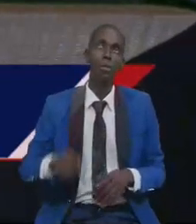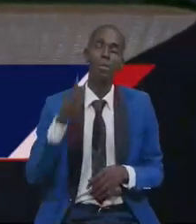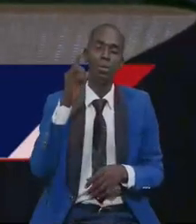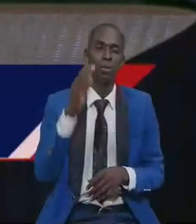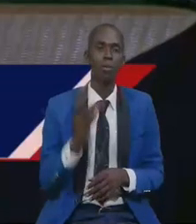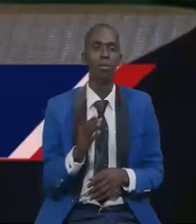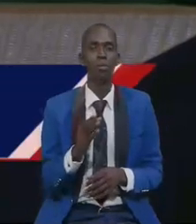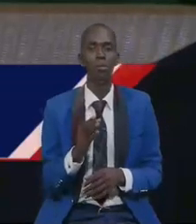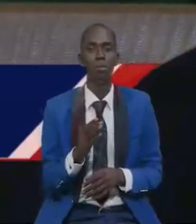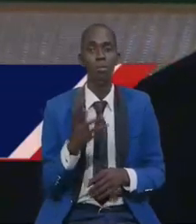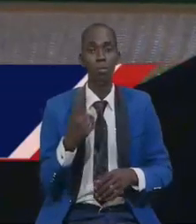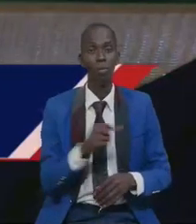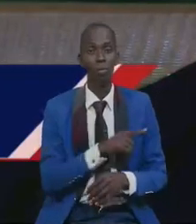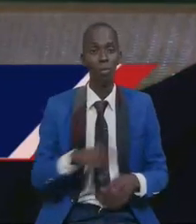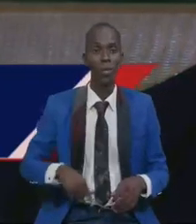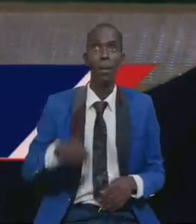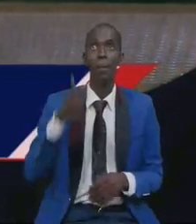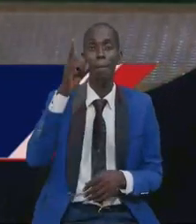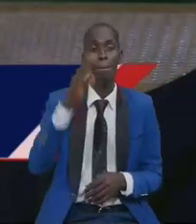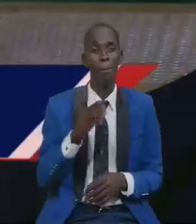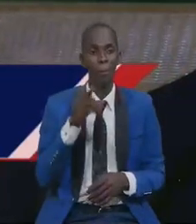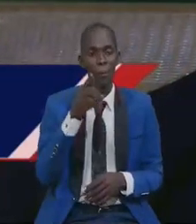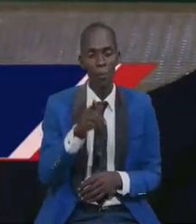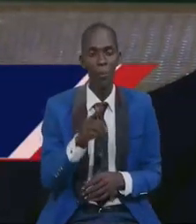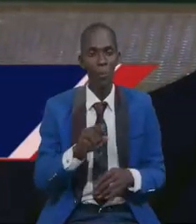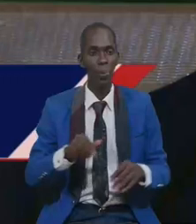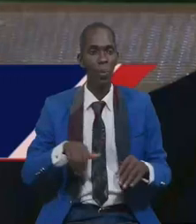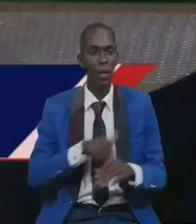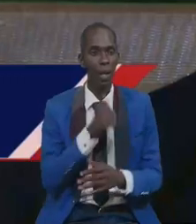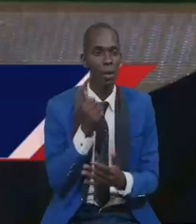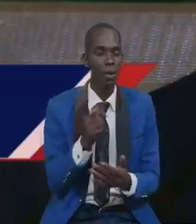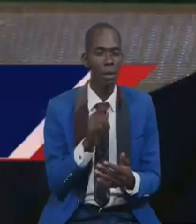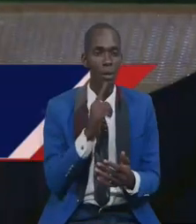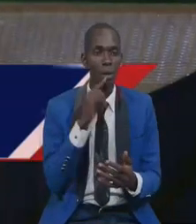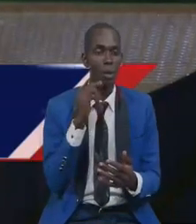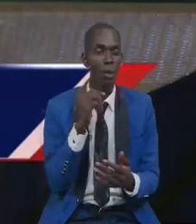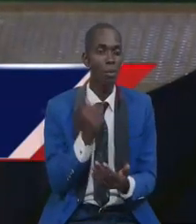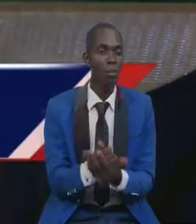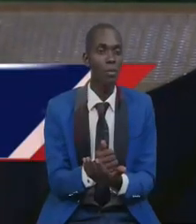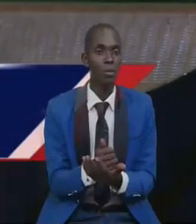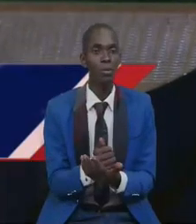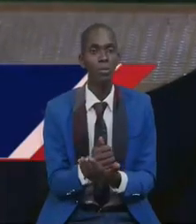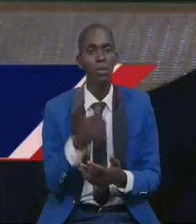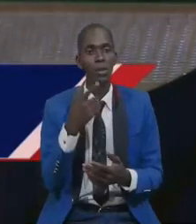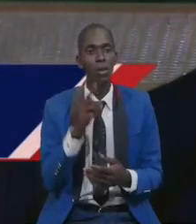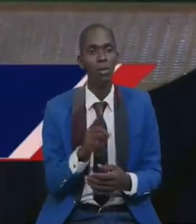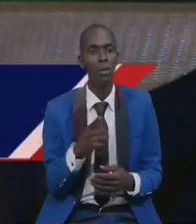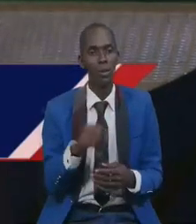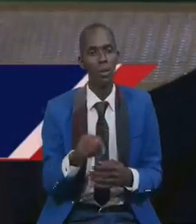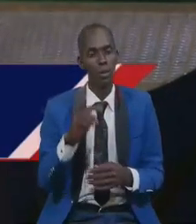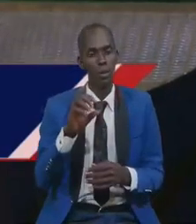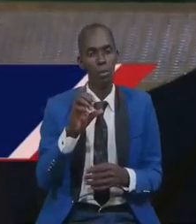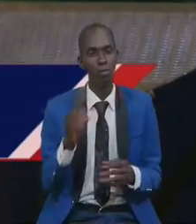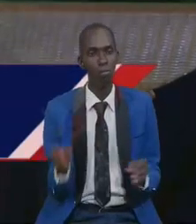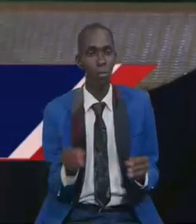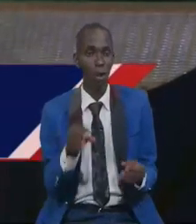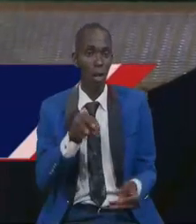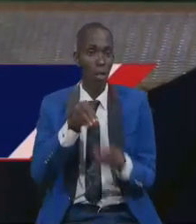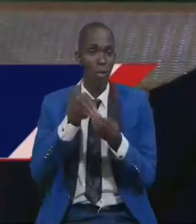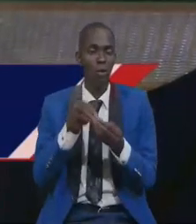l'Éternel. Tu mettais le sceau à la perfection. Tu étais plein